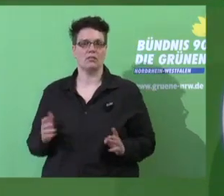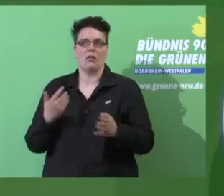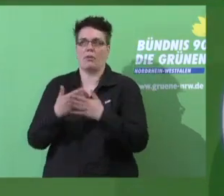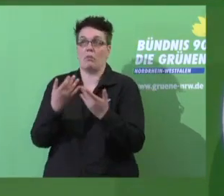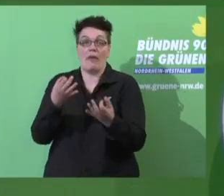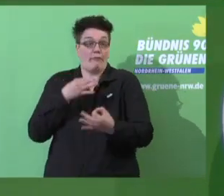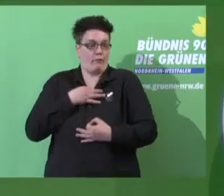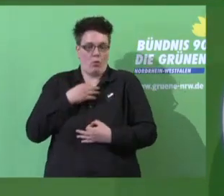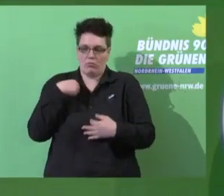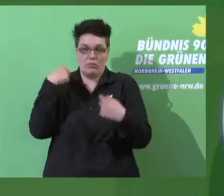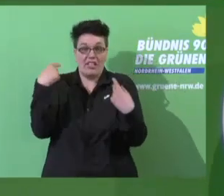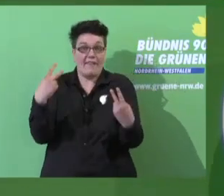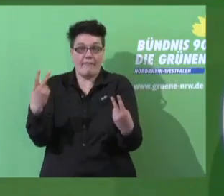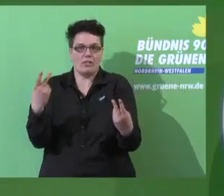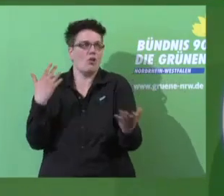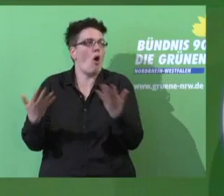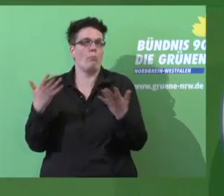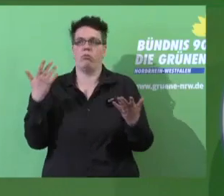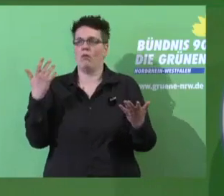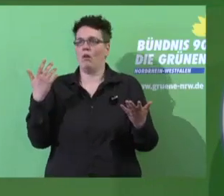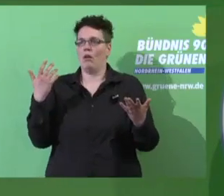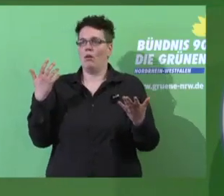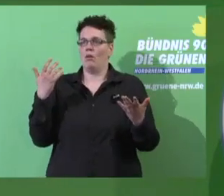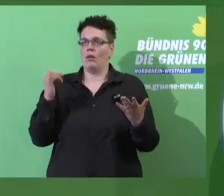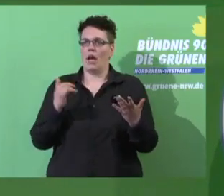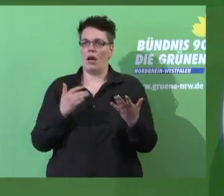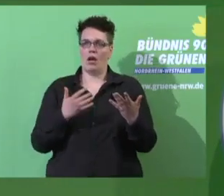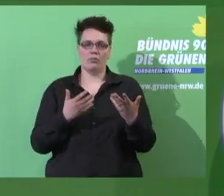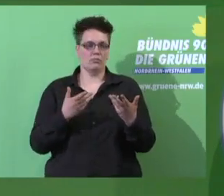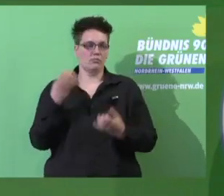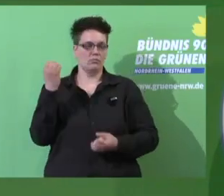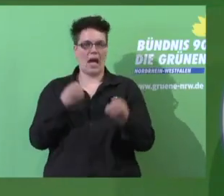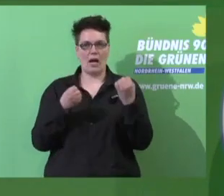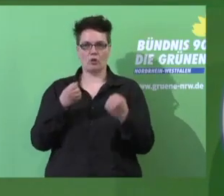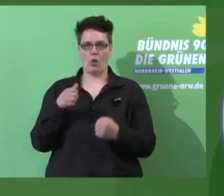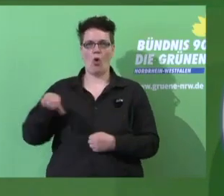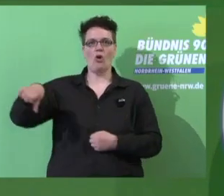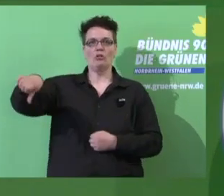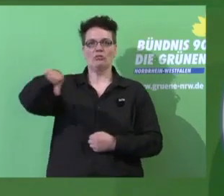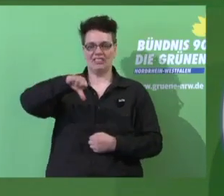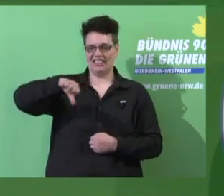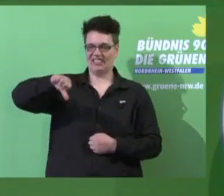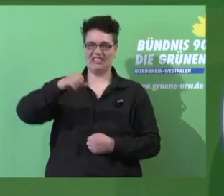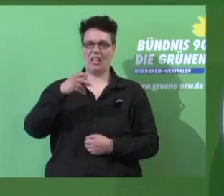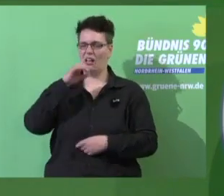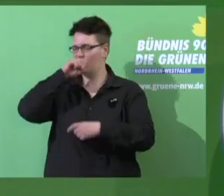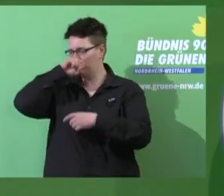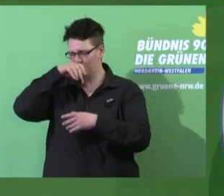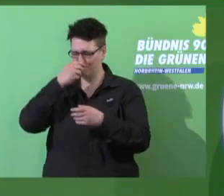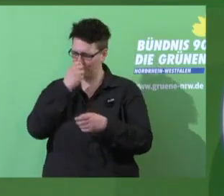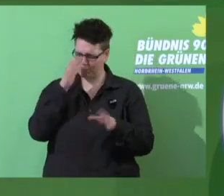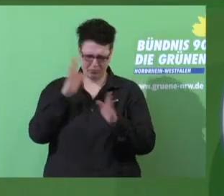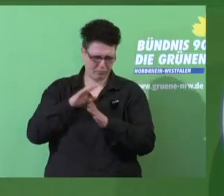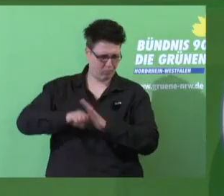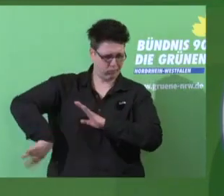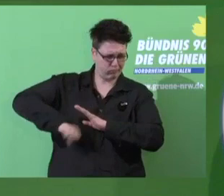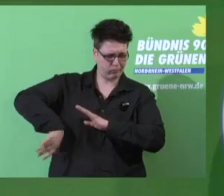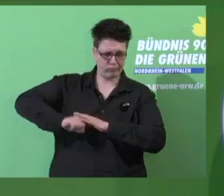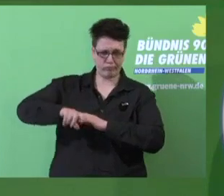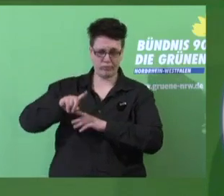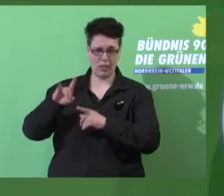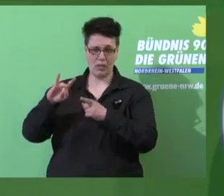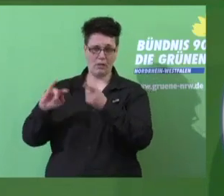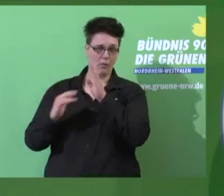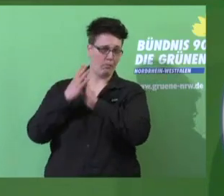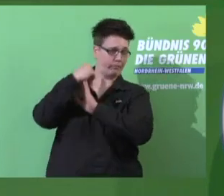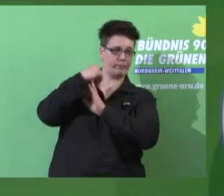jetzt von einem stinkenden Dieselauto über den Haufen gefahren werde oder ob ich von einem Null-Emissions-Auto